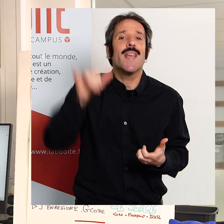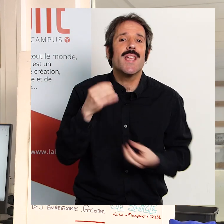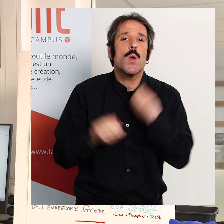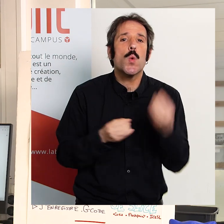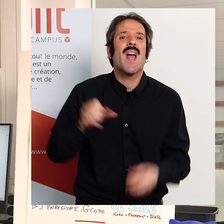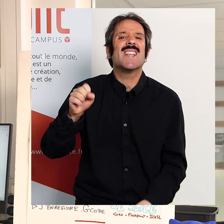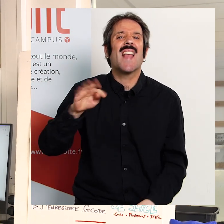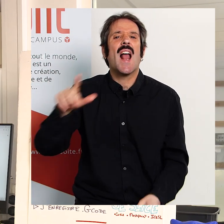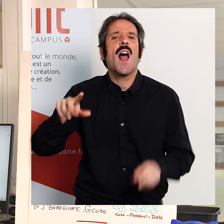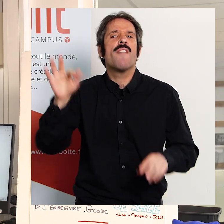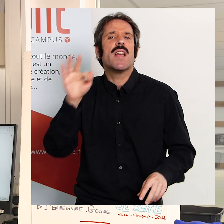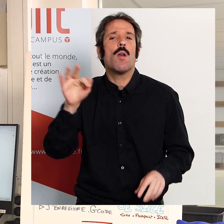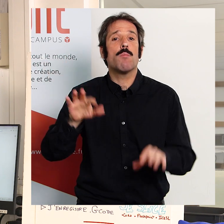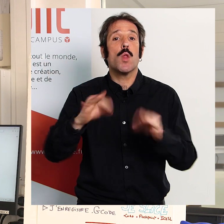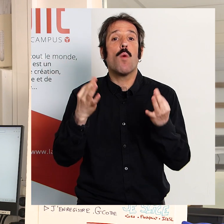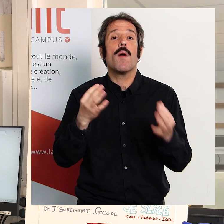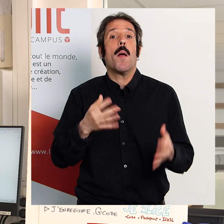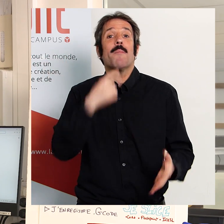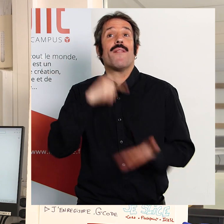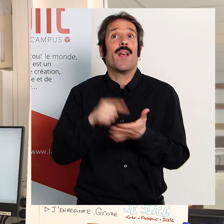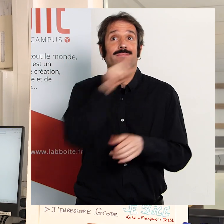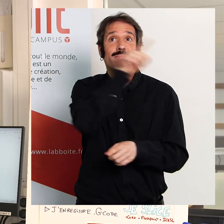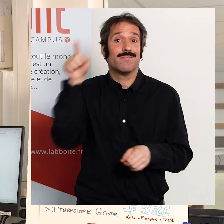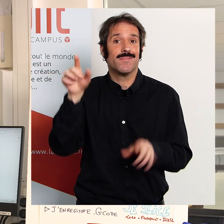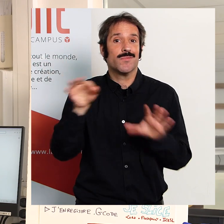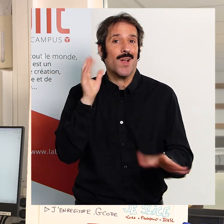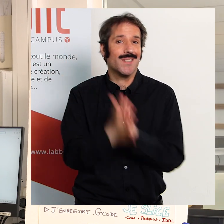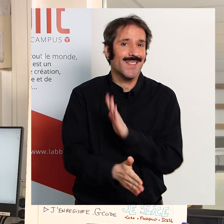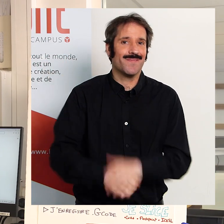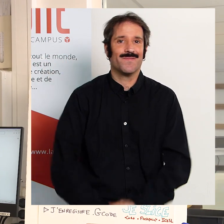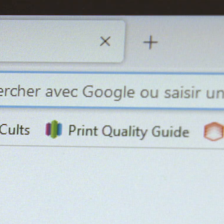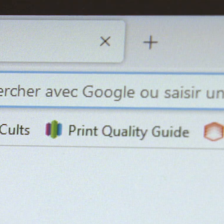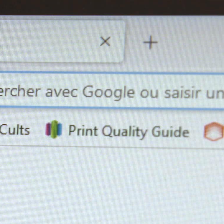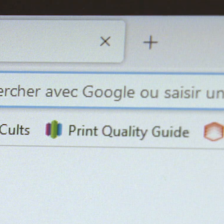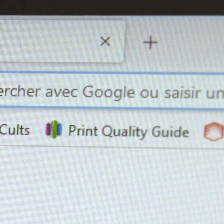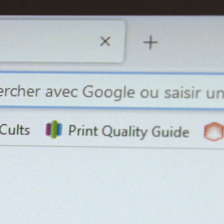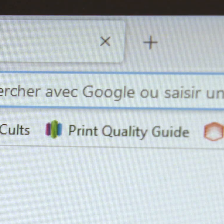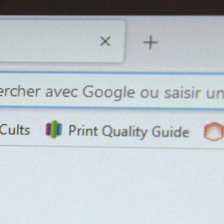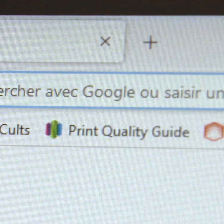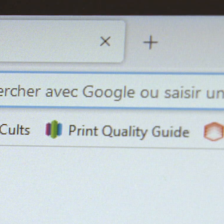exemple Yegi ou STL Finder que vous trouvez également en favori sur les ordinateurs de la boîte.